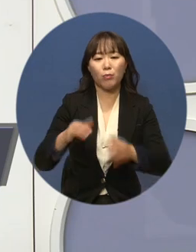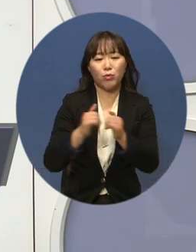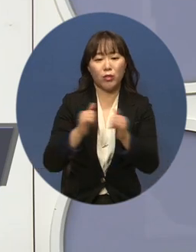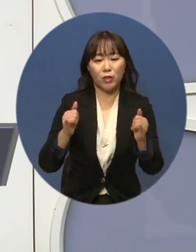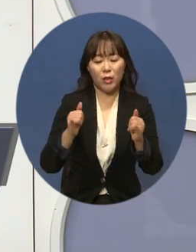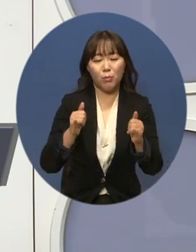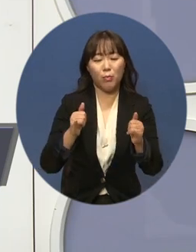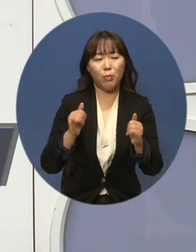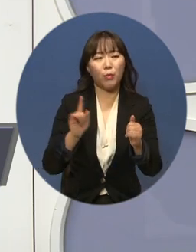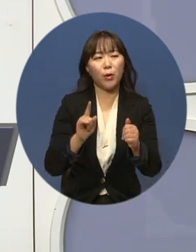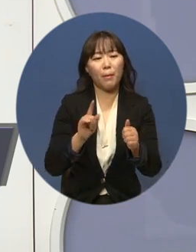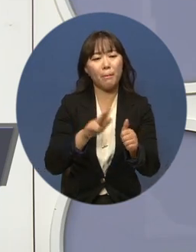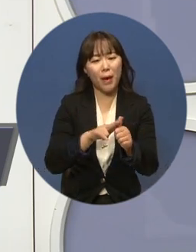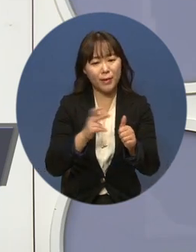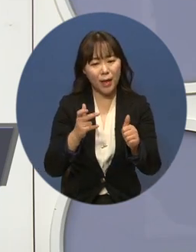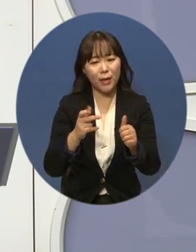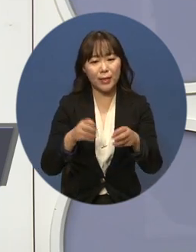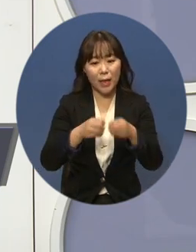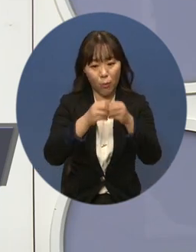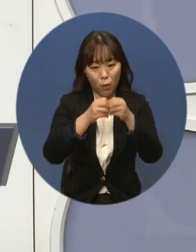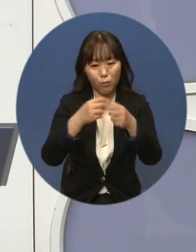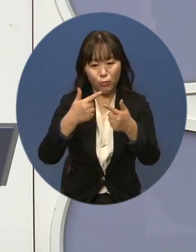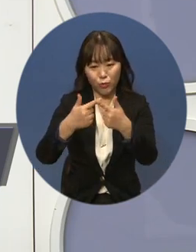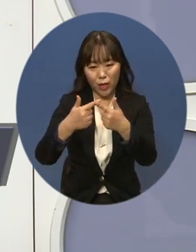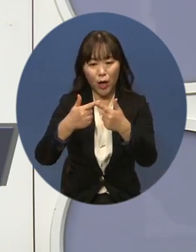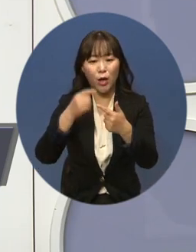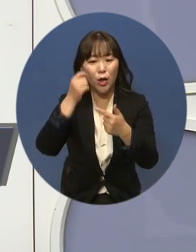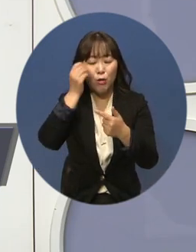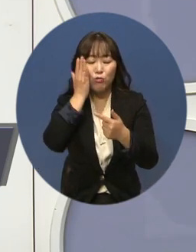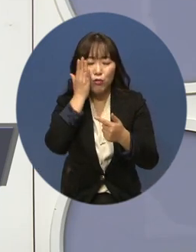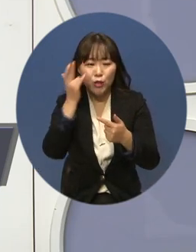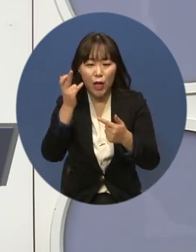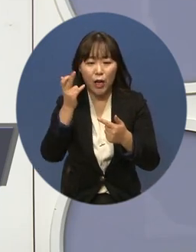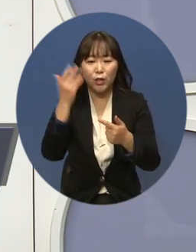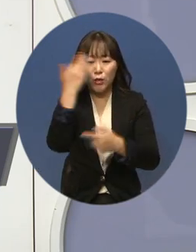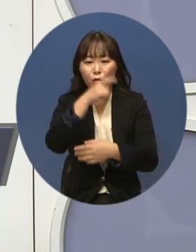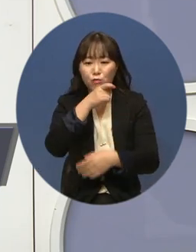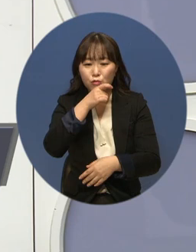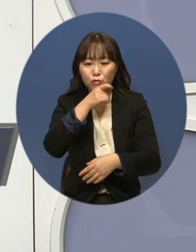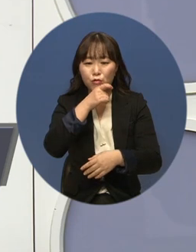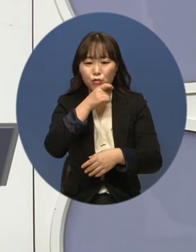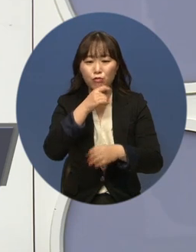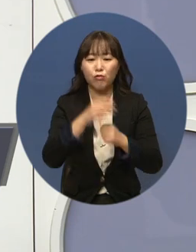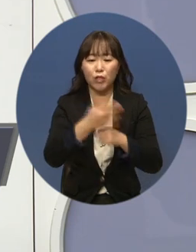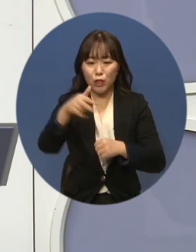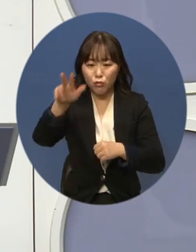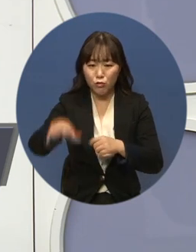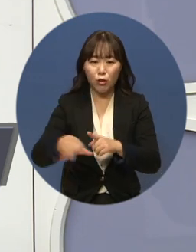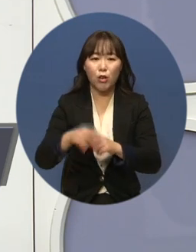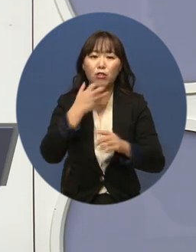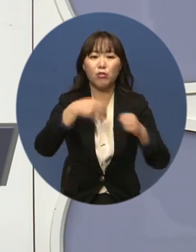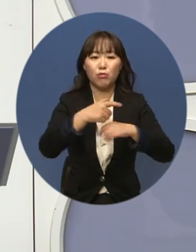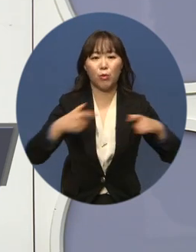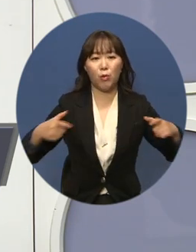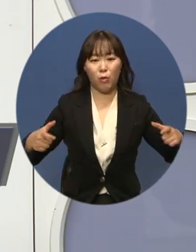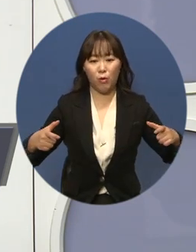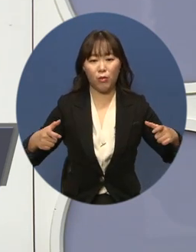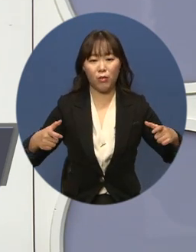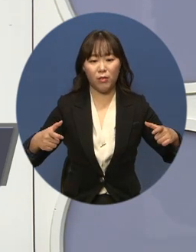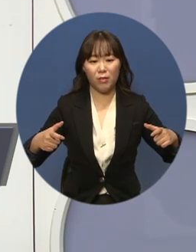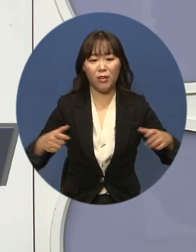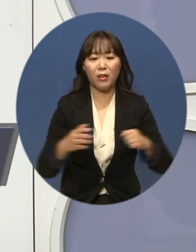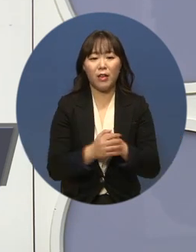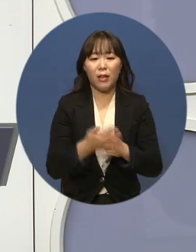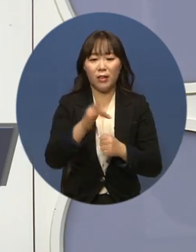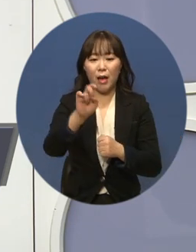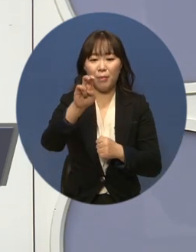분들이 이 마산, 창원, 부산, 울산 여수, 진주, 네. 수도권, 남해군 인구가 지금 4만